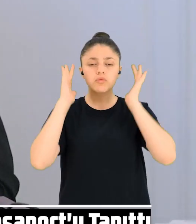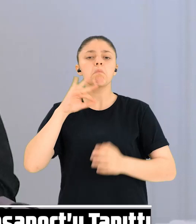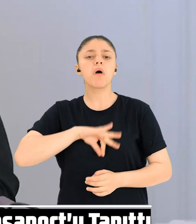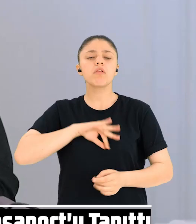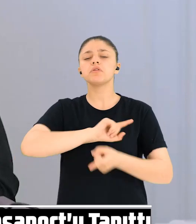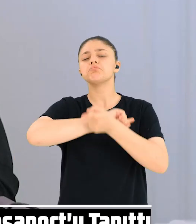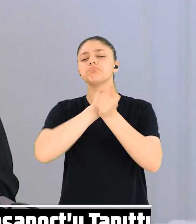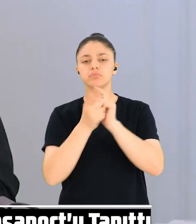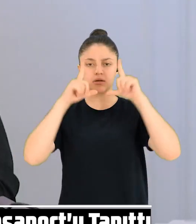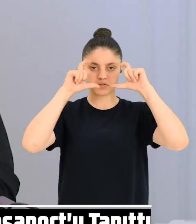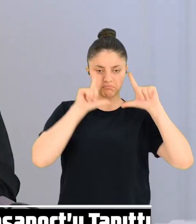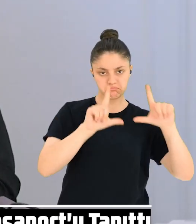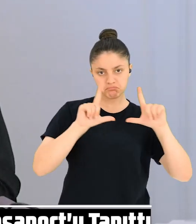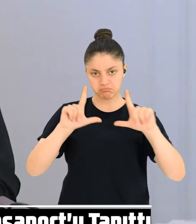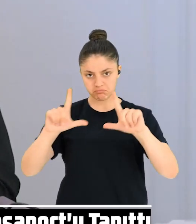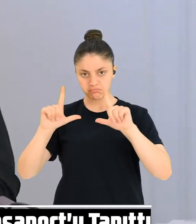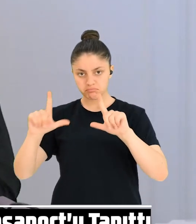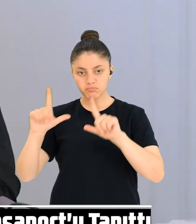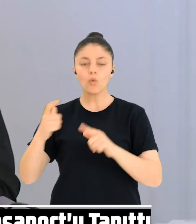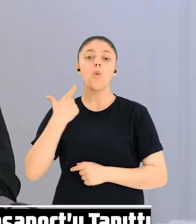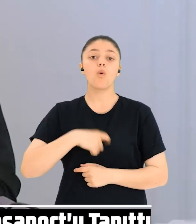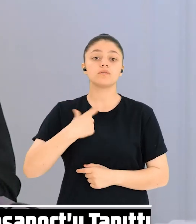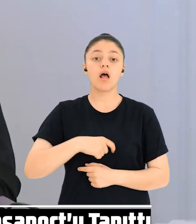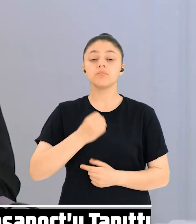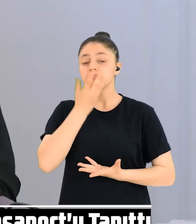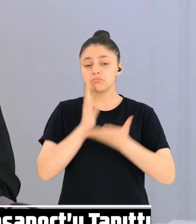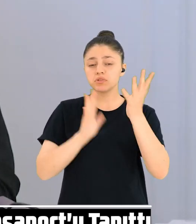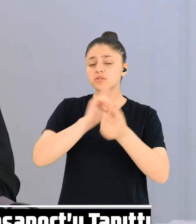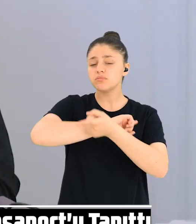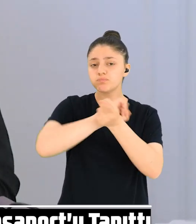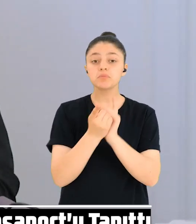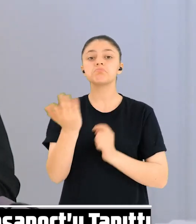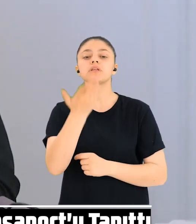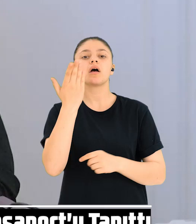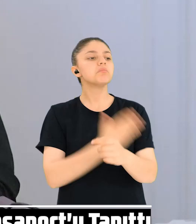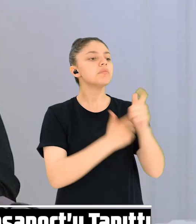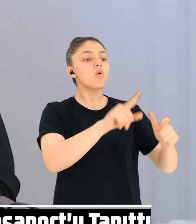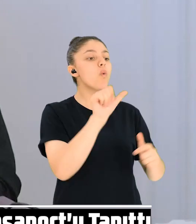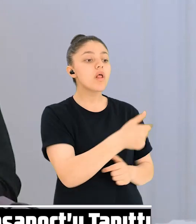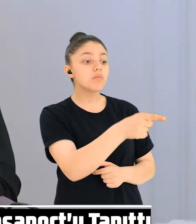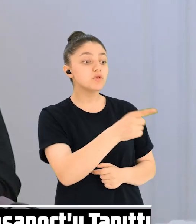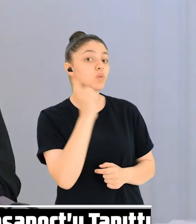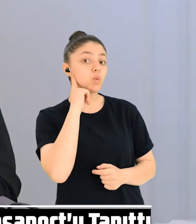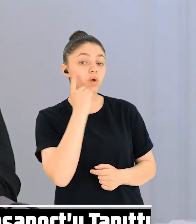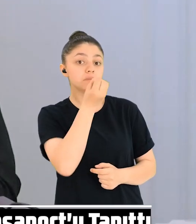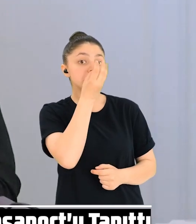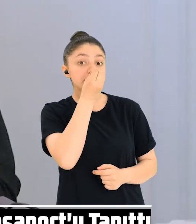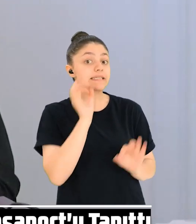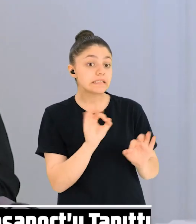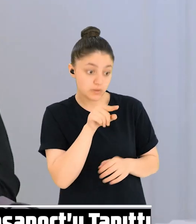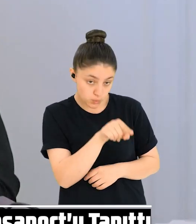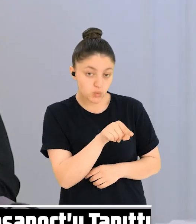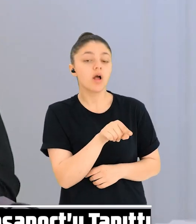ait görseller, her şehre ait özel bitki görseli. O şehirde ne bitki varsa, hangi çiçek